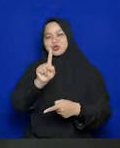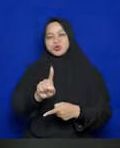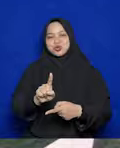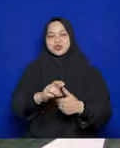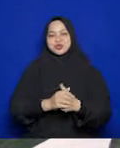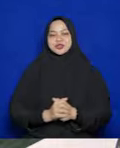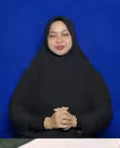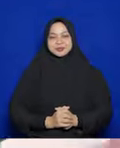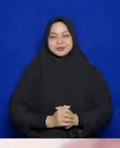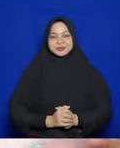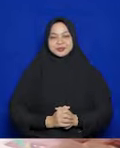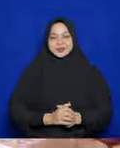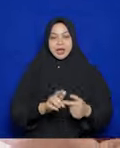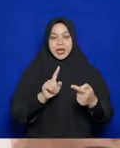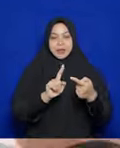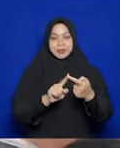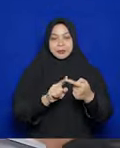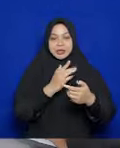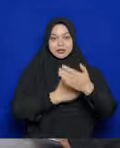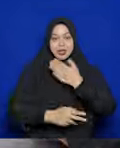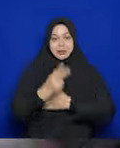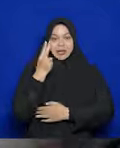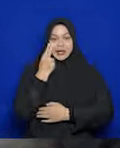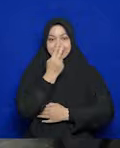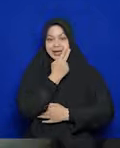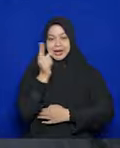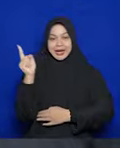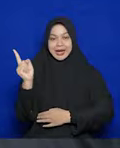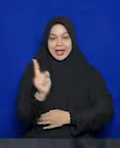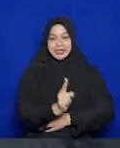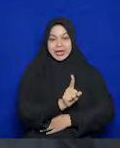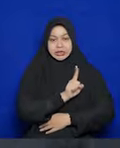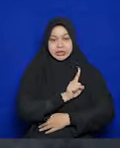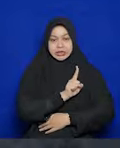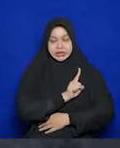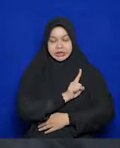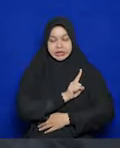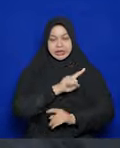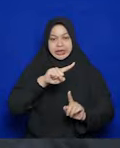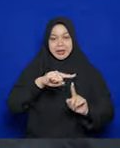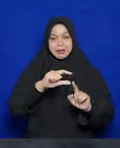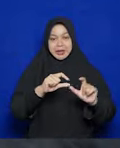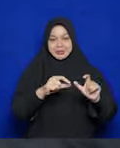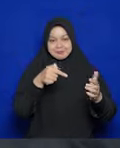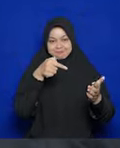paham bagi teman di fabel netra yangend panug